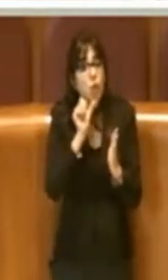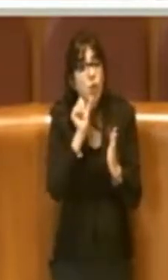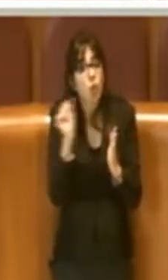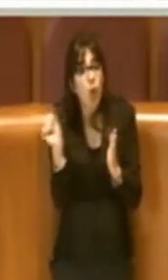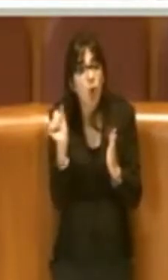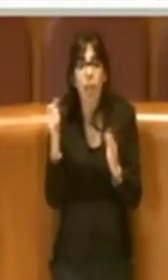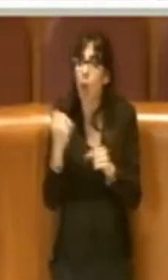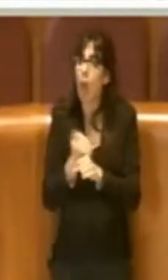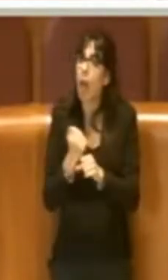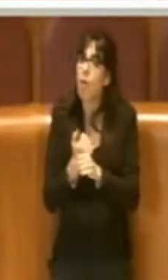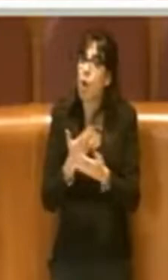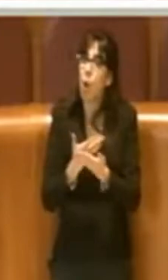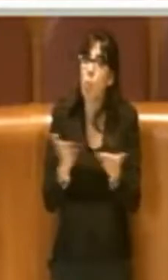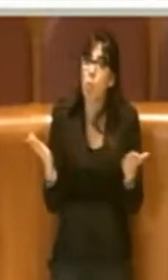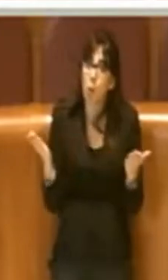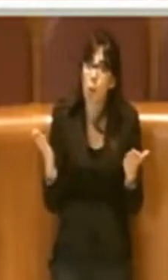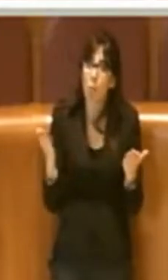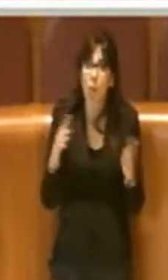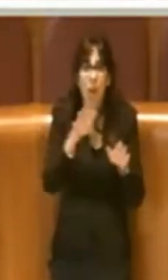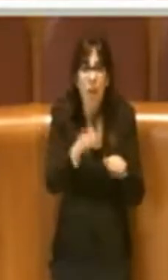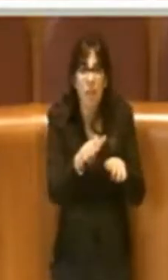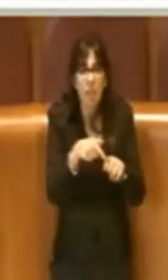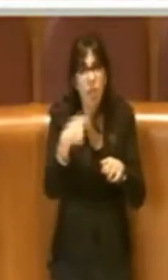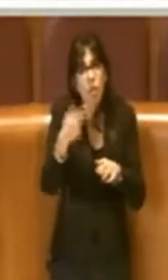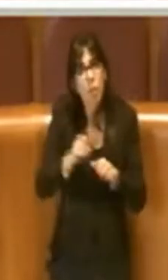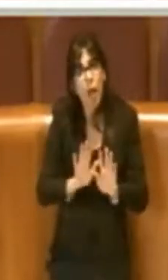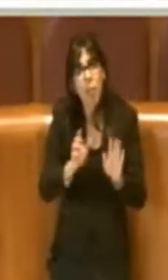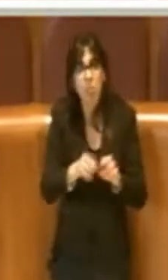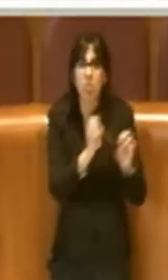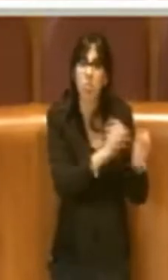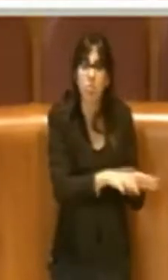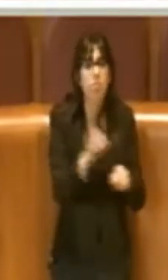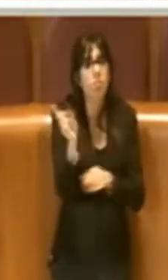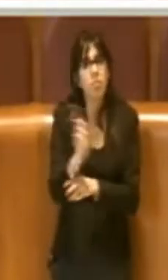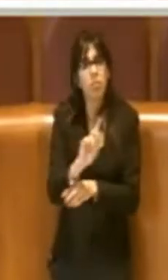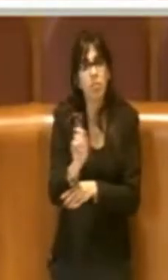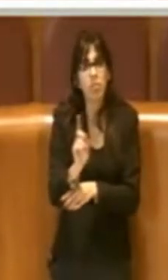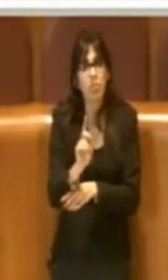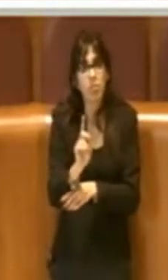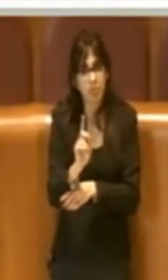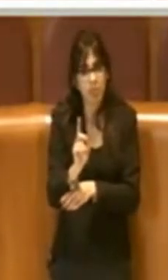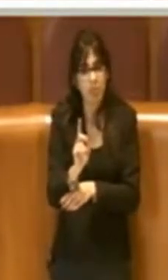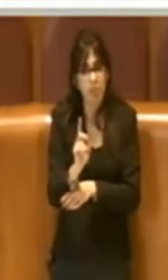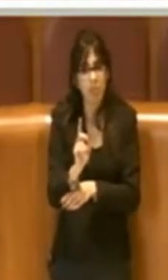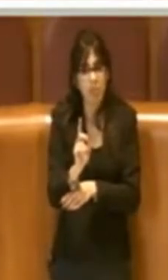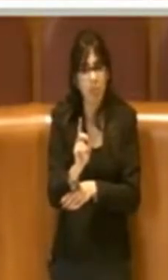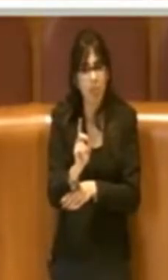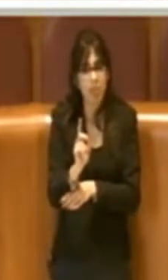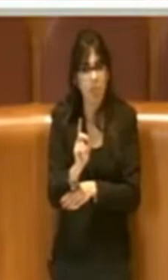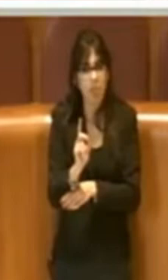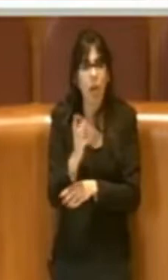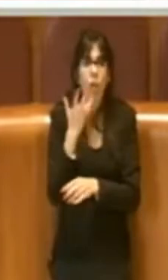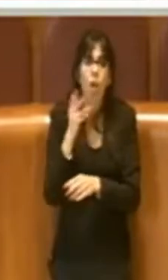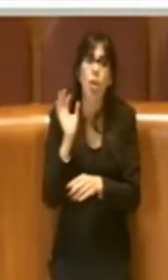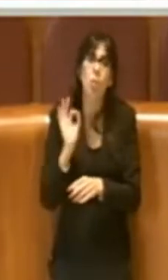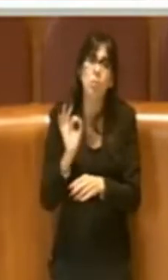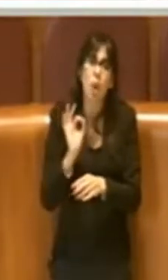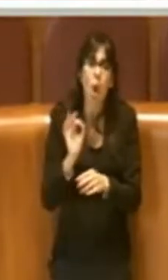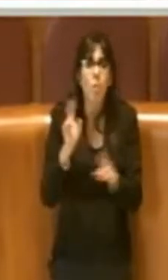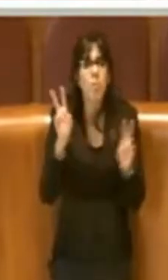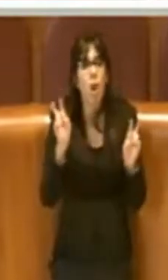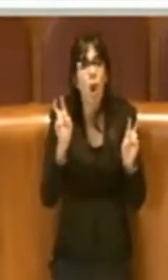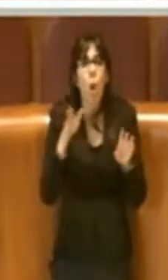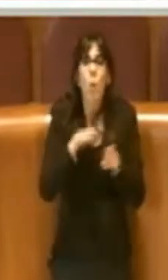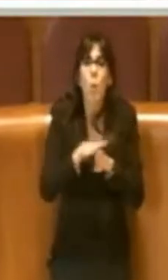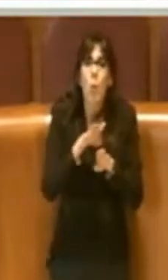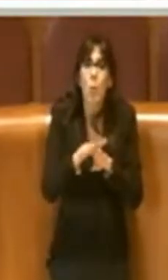lavori pubblici, come potete capire, ma proprio voglio parlare proprio di un utilizzo